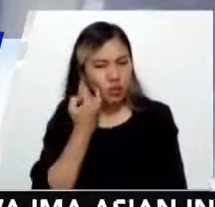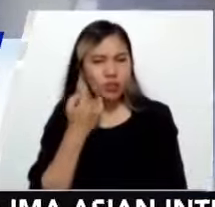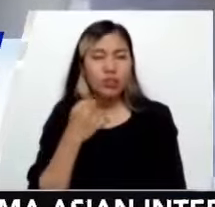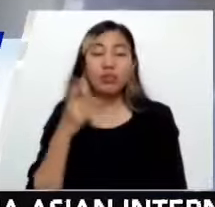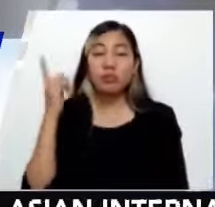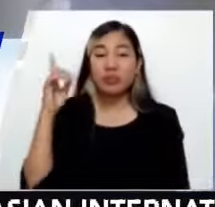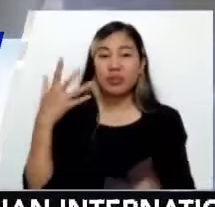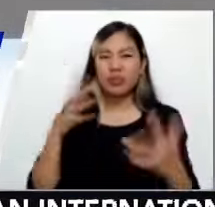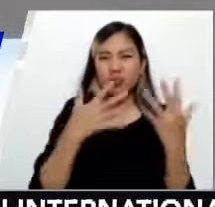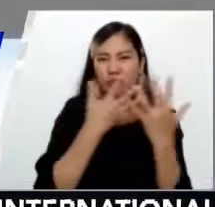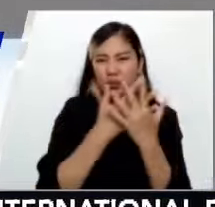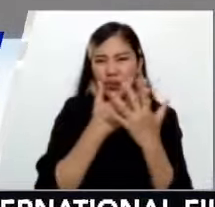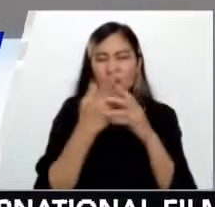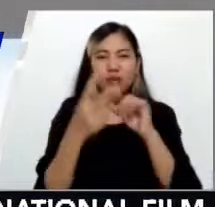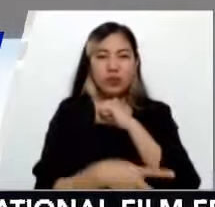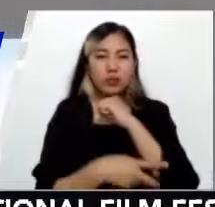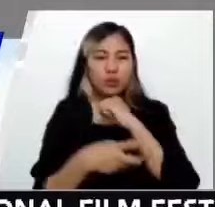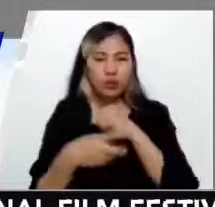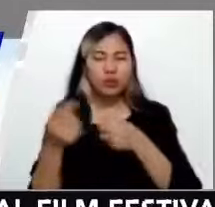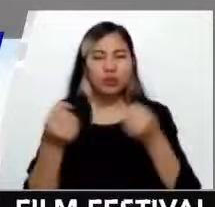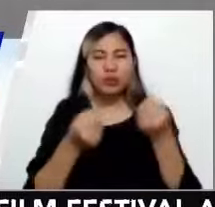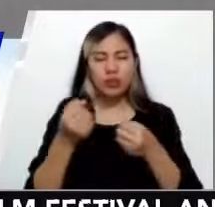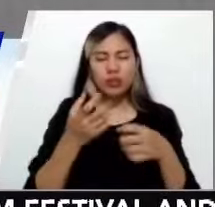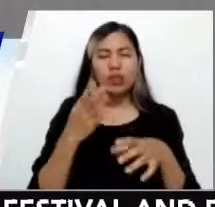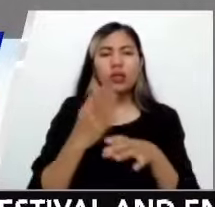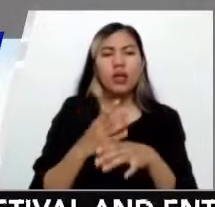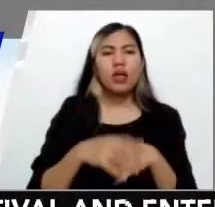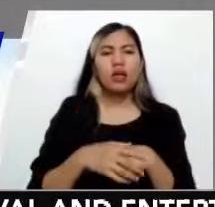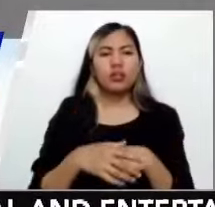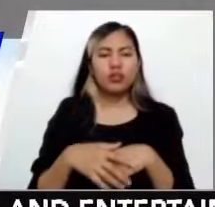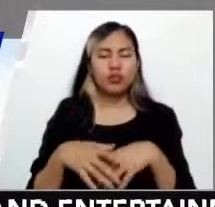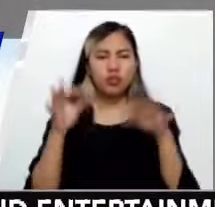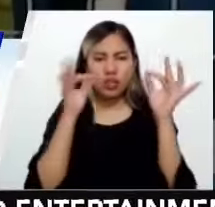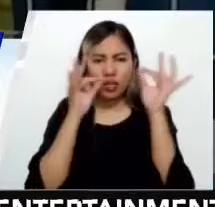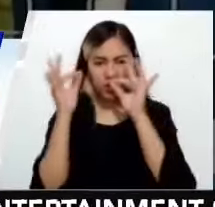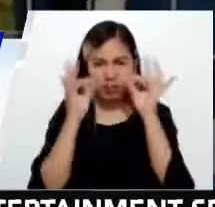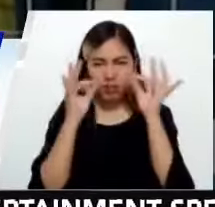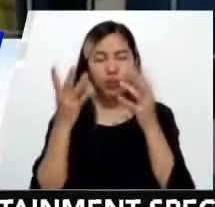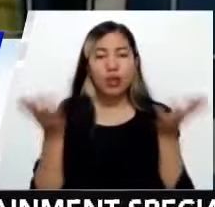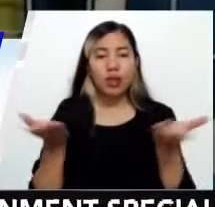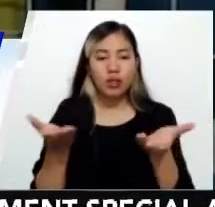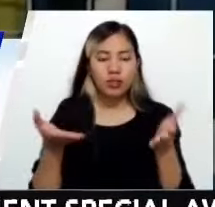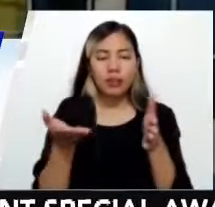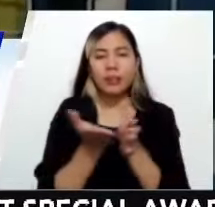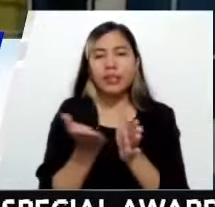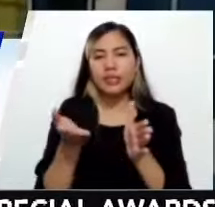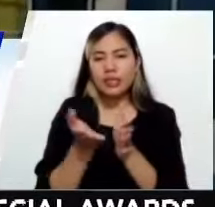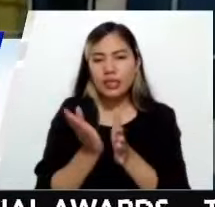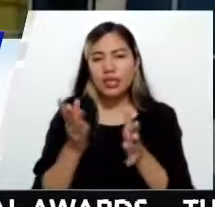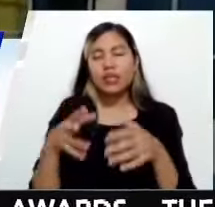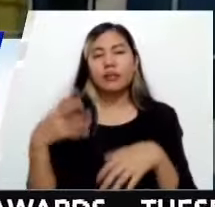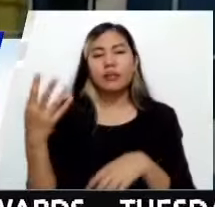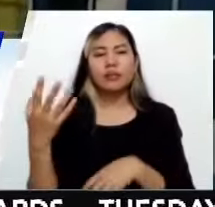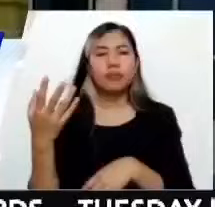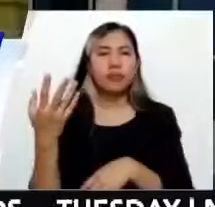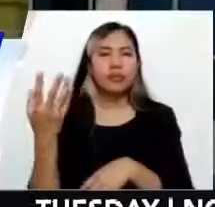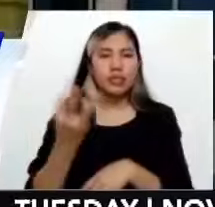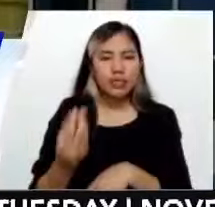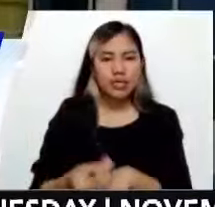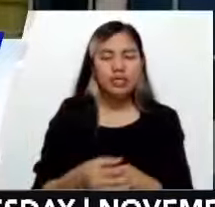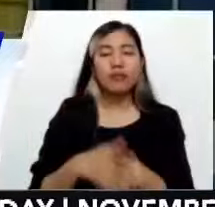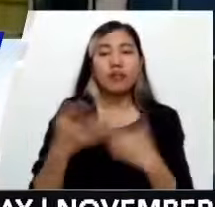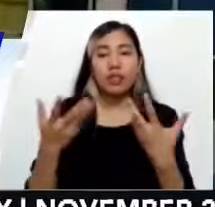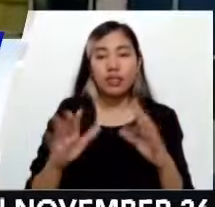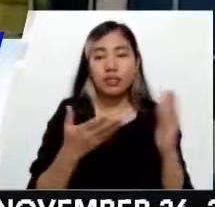pagnanakaw, carnapping at ilegal na droga sa Cainta, Pasig at Batangas. Nakadetain sa Cainta Municipal Police Station Custodial Facility